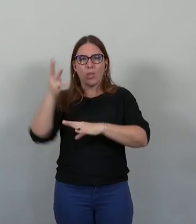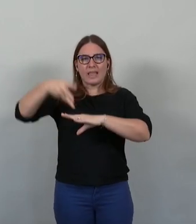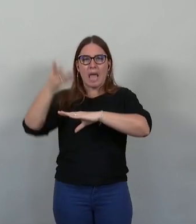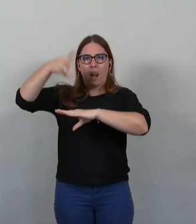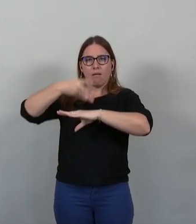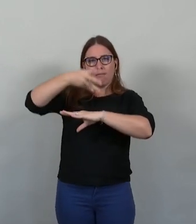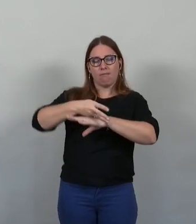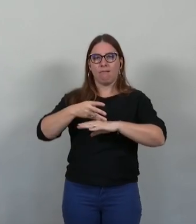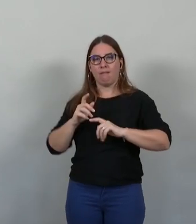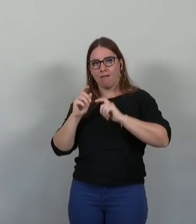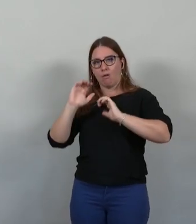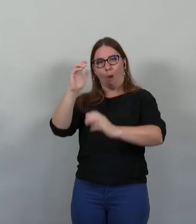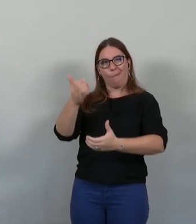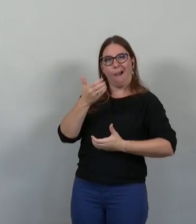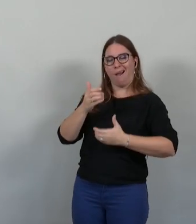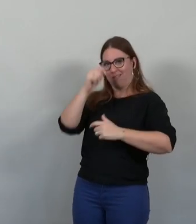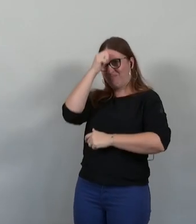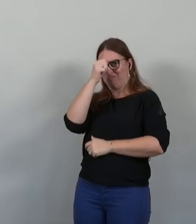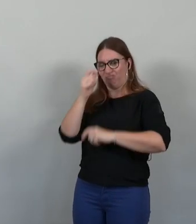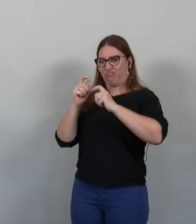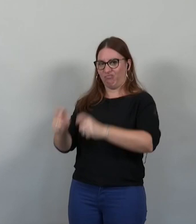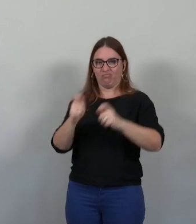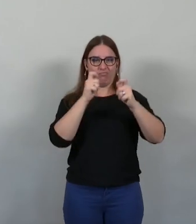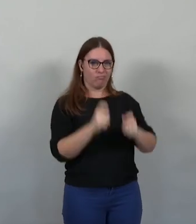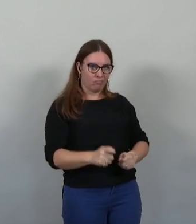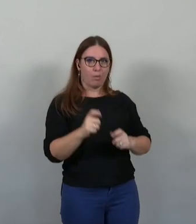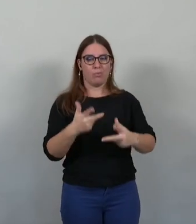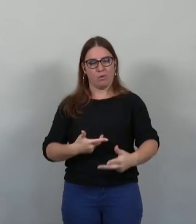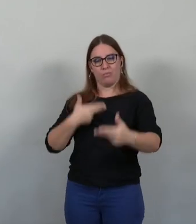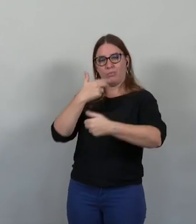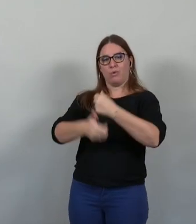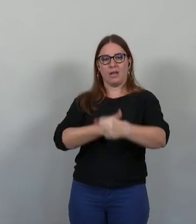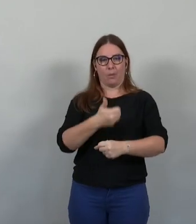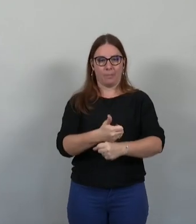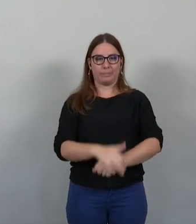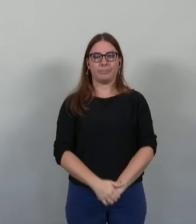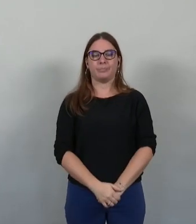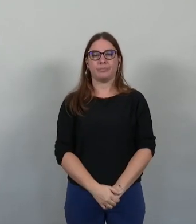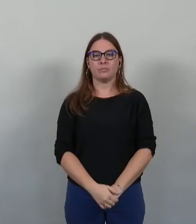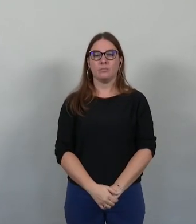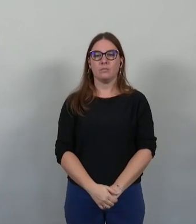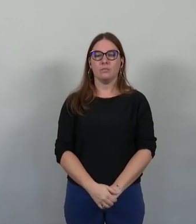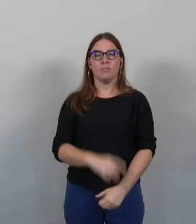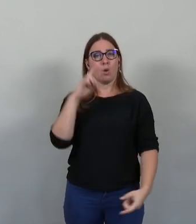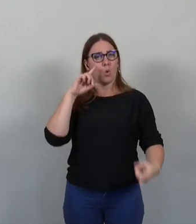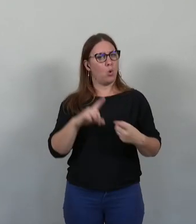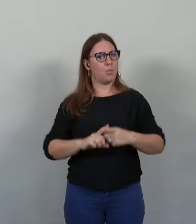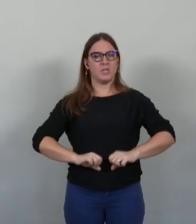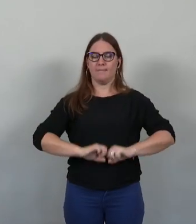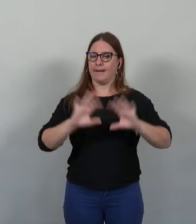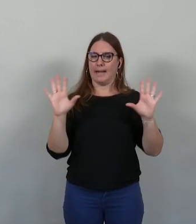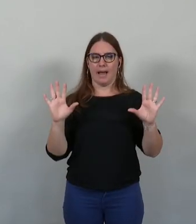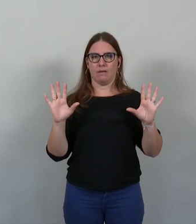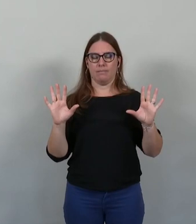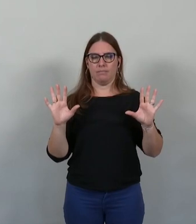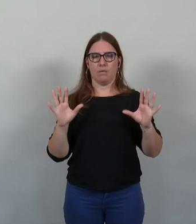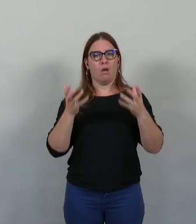marine et Parin de l'école de vélo de Grenoble pour la saison notre objectif est clair